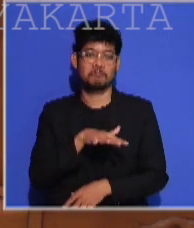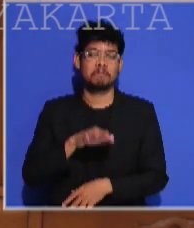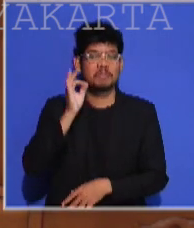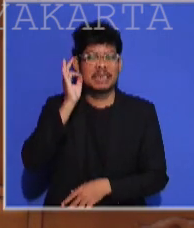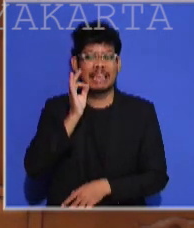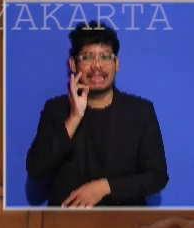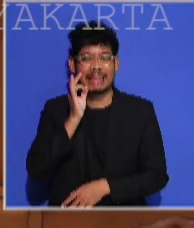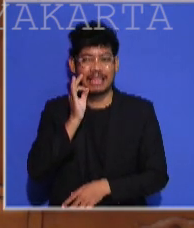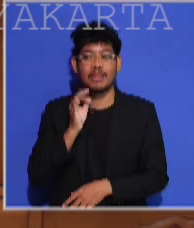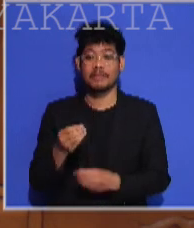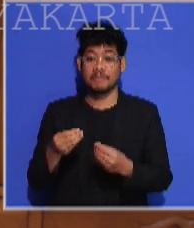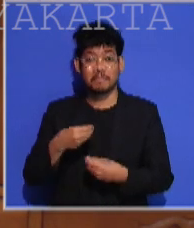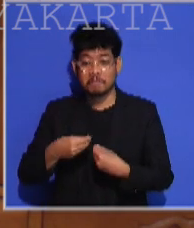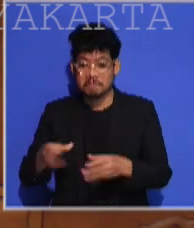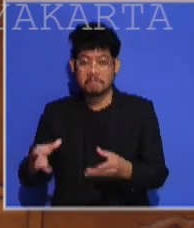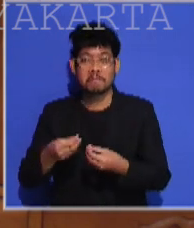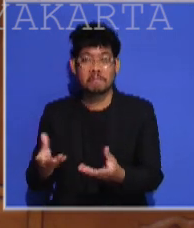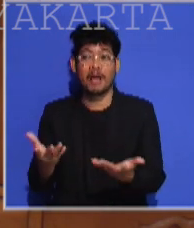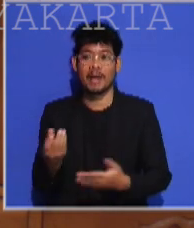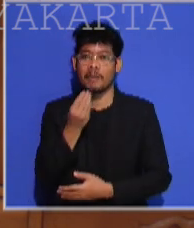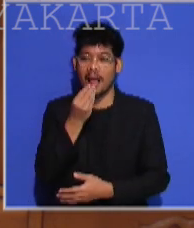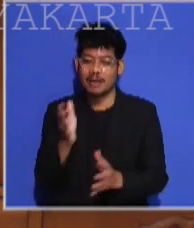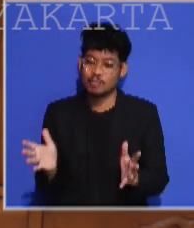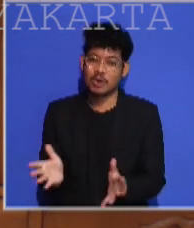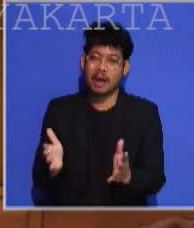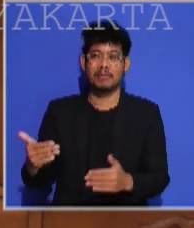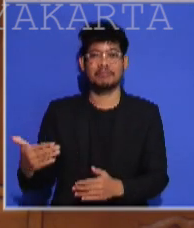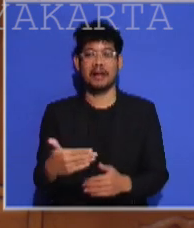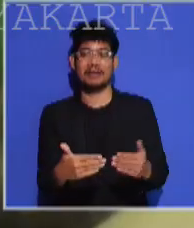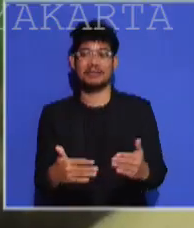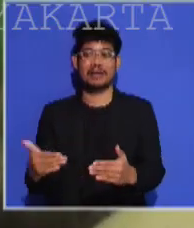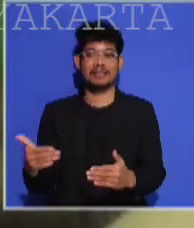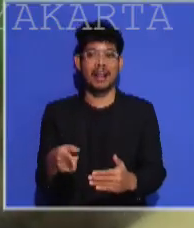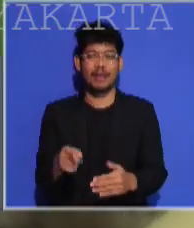katindakaken dening pambudidaya ulam inggih menika damel pakan mandiri.